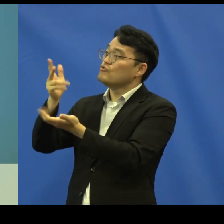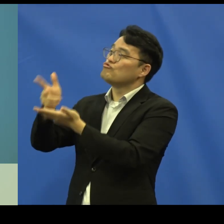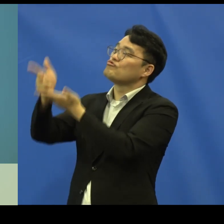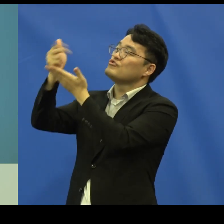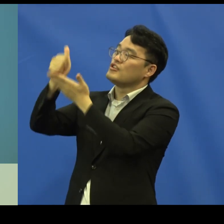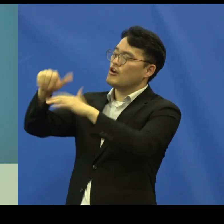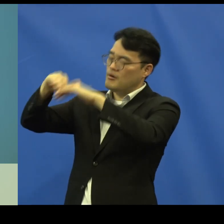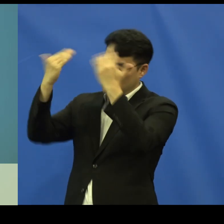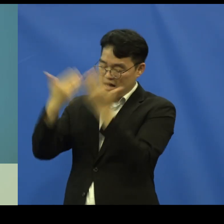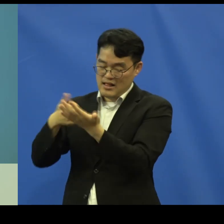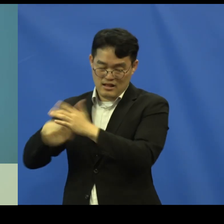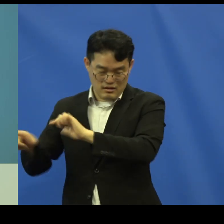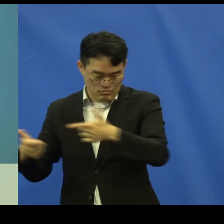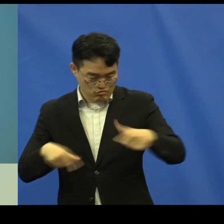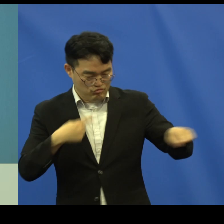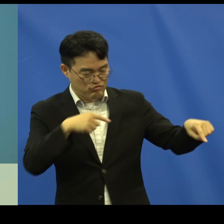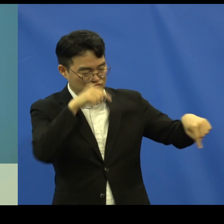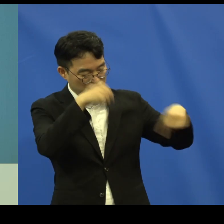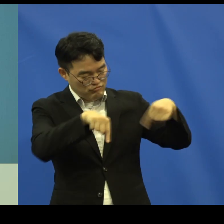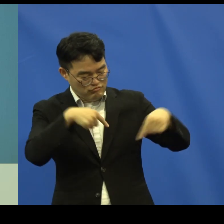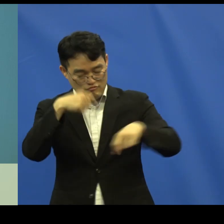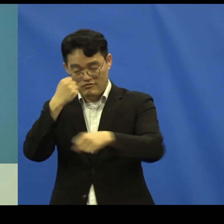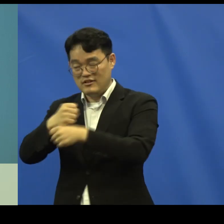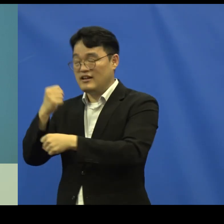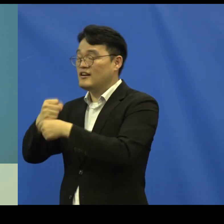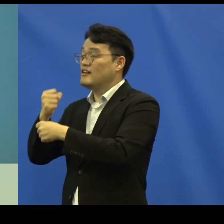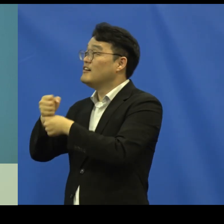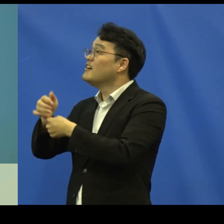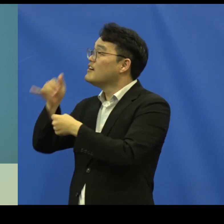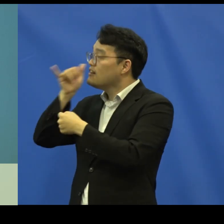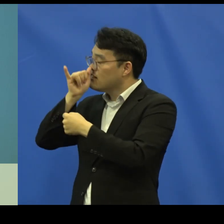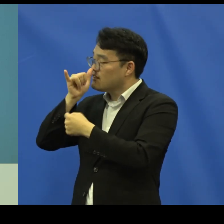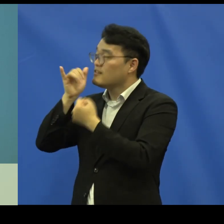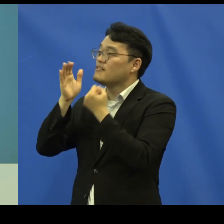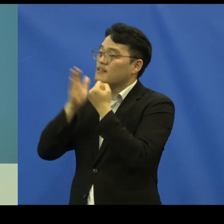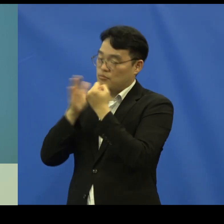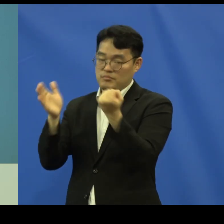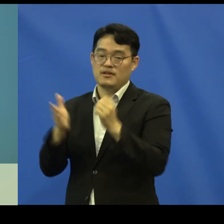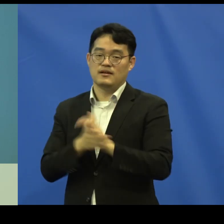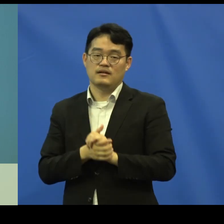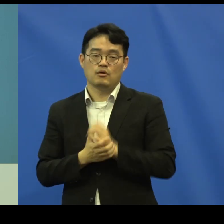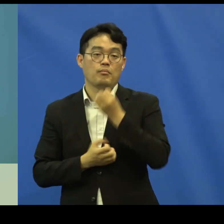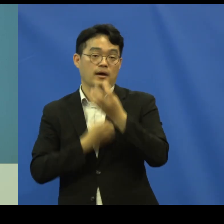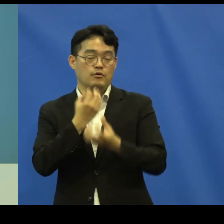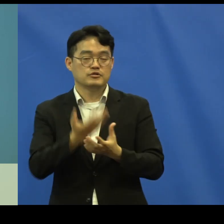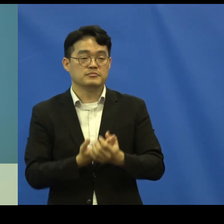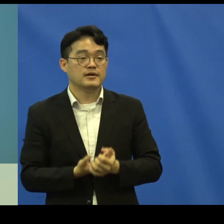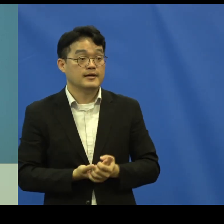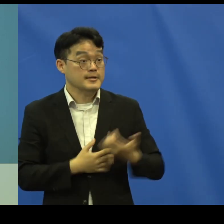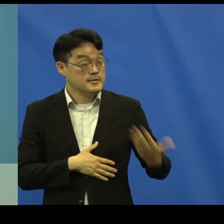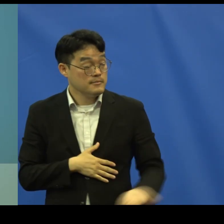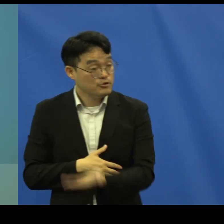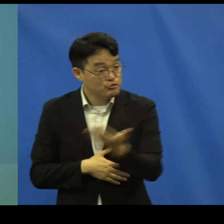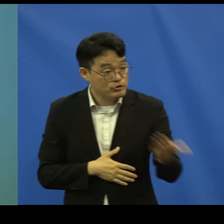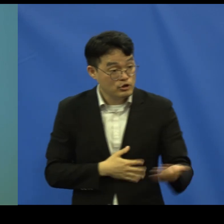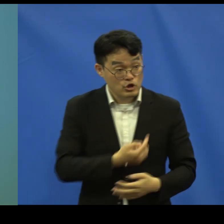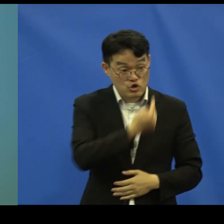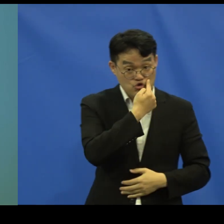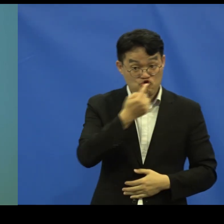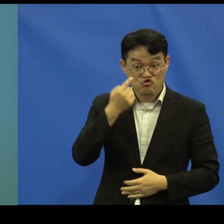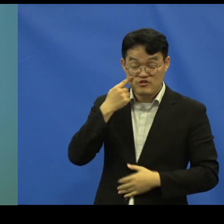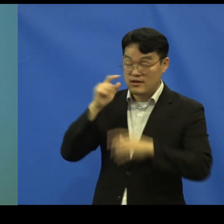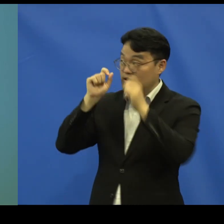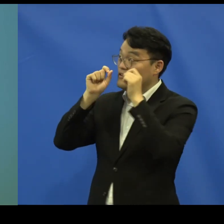지으신지라. 만물이 주의 뜻대로 있었고 또 지으심을 받았나이다. 자, 여러분들의 눈이